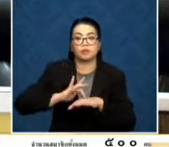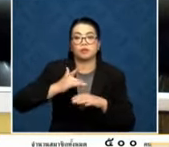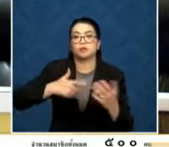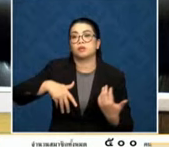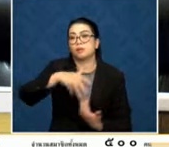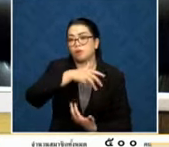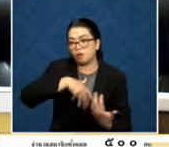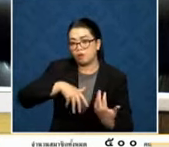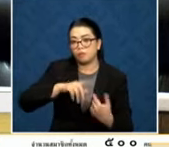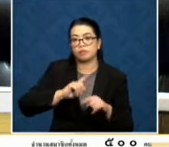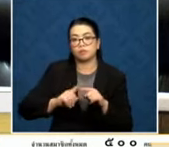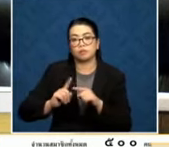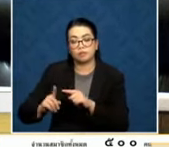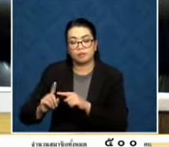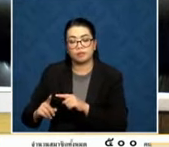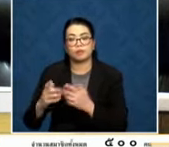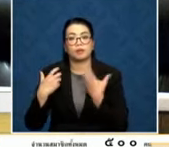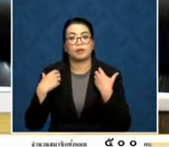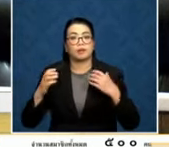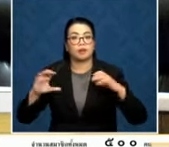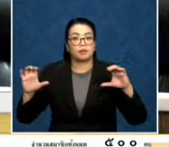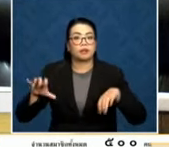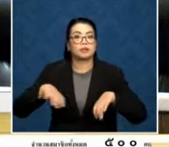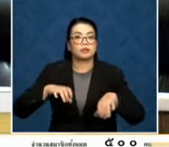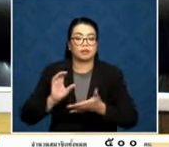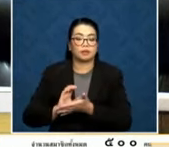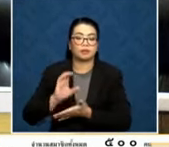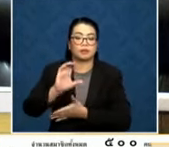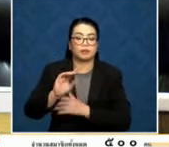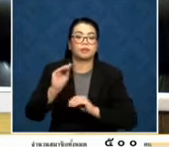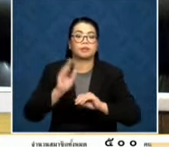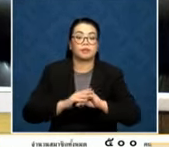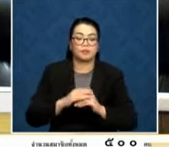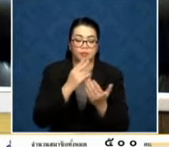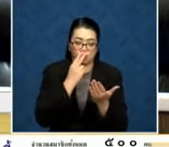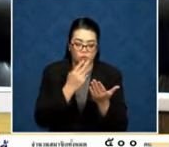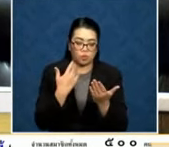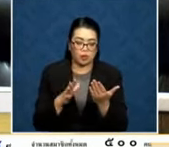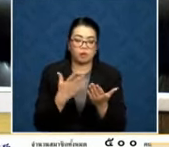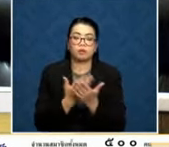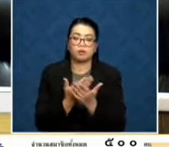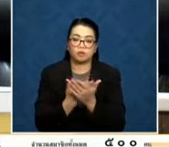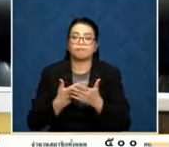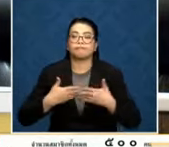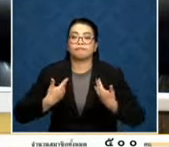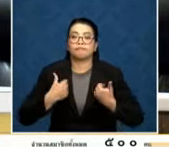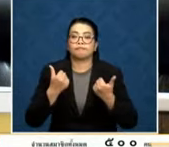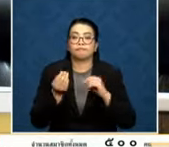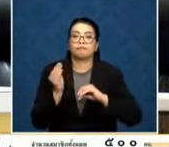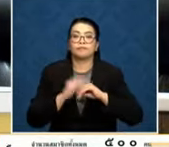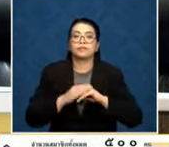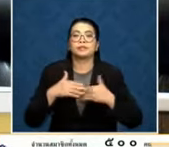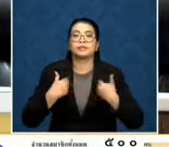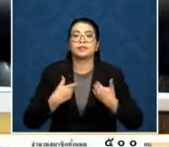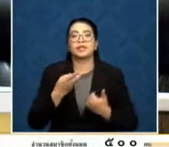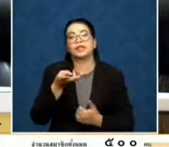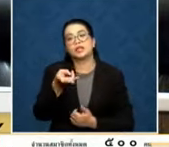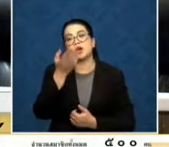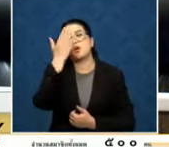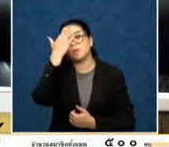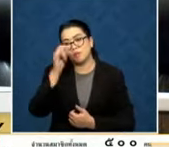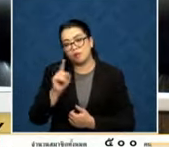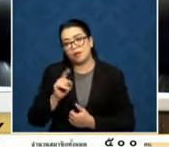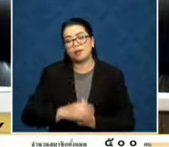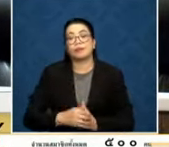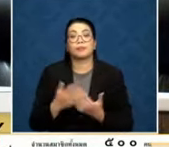ล้อมหรืออะไรต่างๆเนี่ยนะครับรัฐบาลก็จัดสรรเพิ่มมาผมเห็นตัวเลขแล้วก็ดีใจครับแต่ดีใจนิดเดียวครับเพราะว่าอะไรรู้